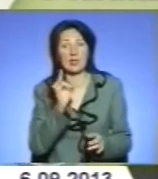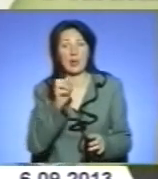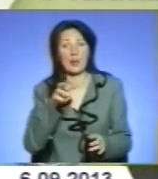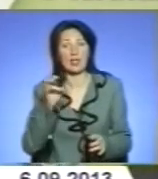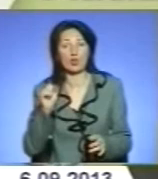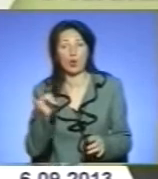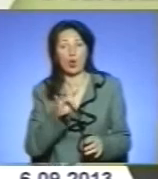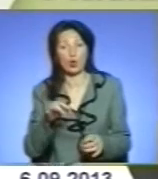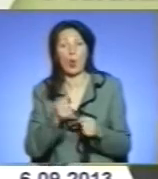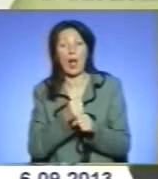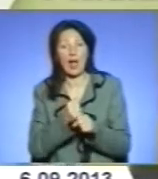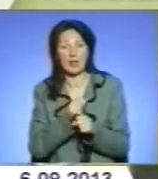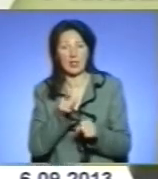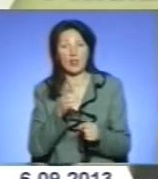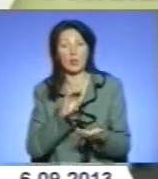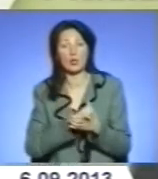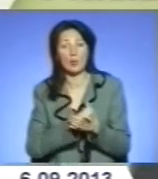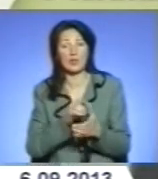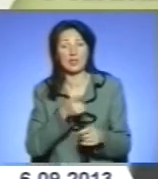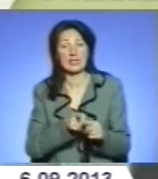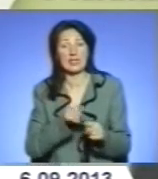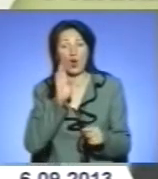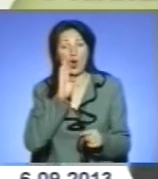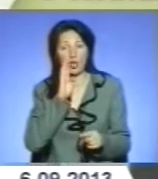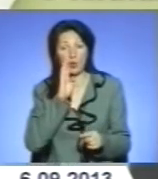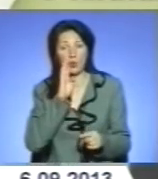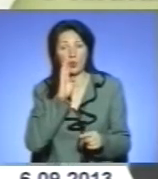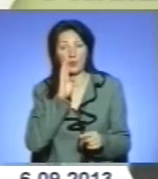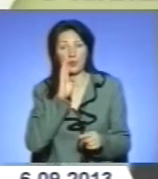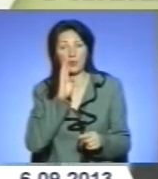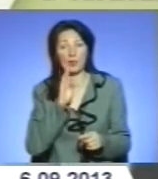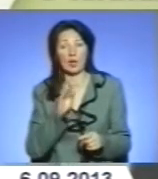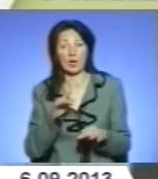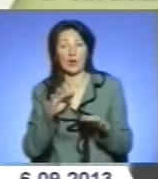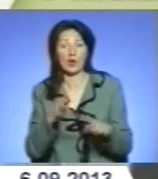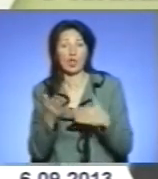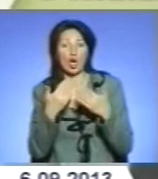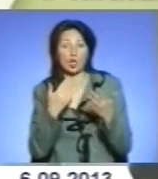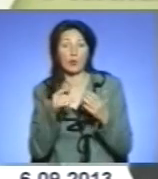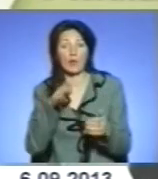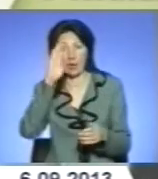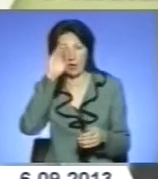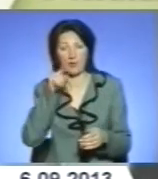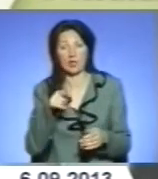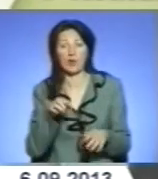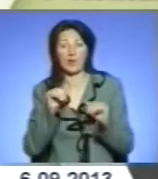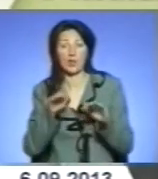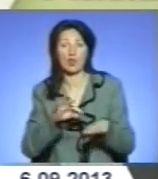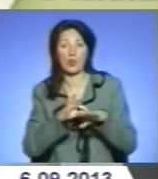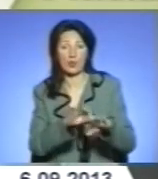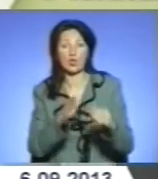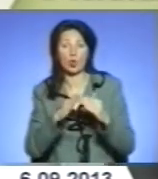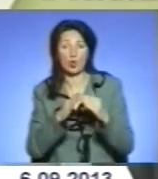кафе, де він познайомився з цією громадянкою. І в ході розмови він вирішив її привезти додому, оскільки